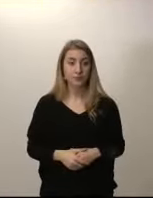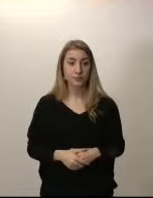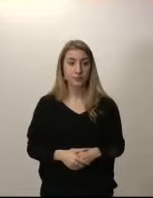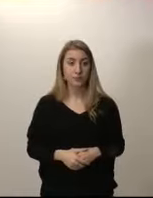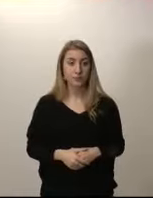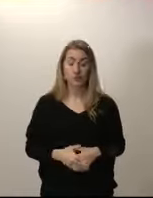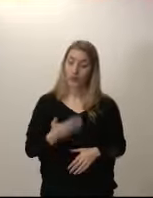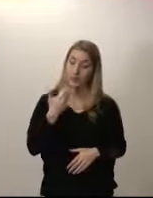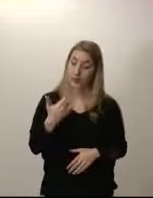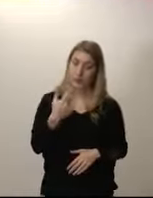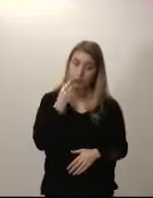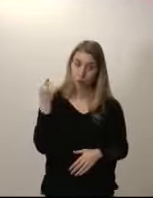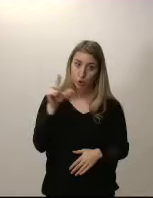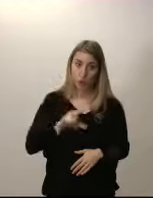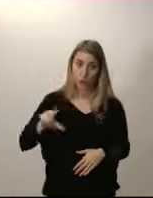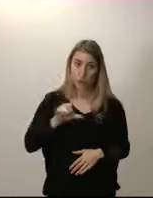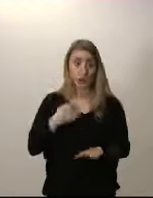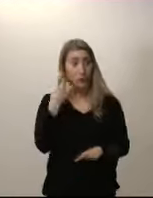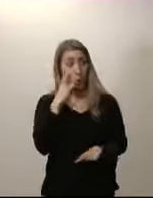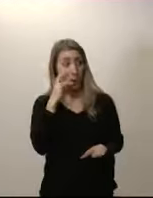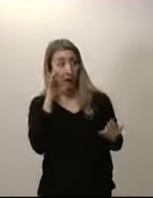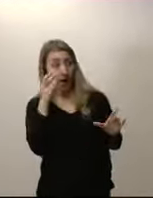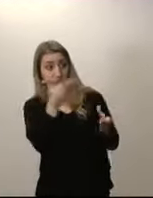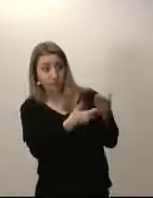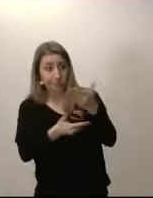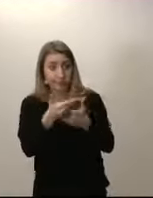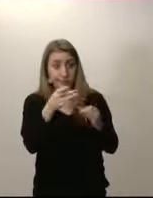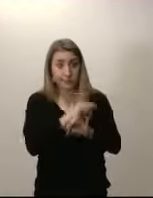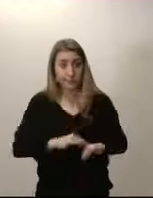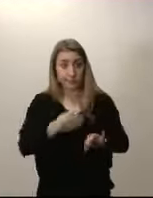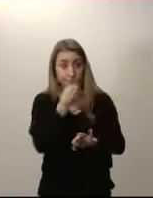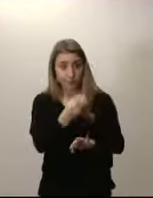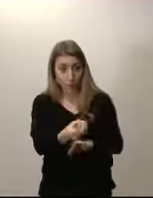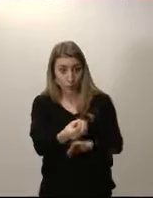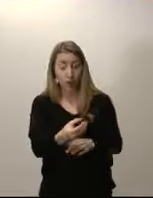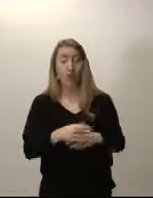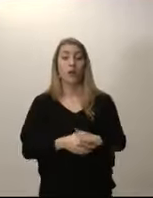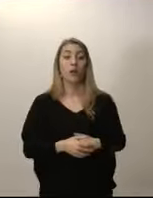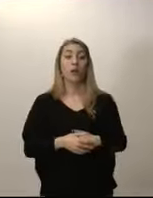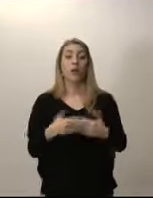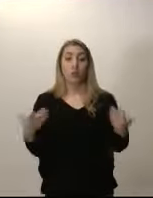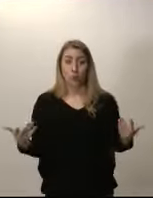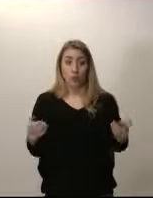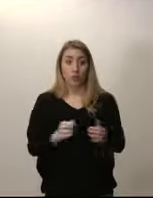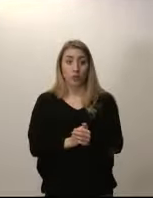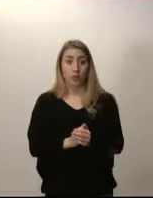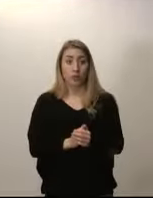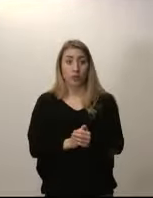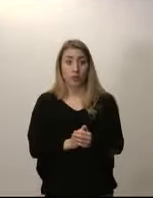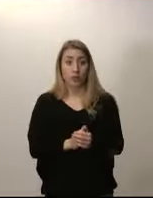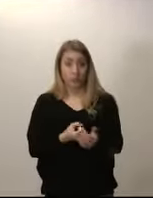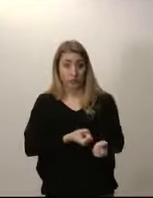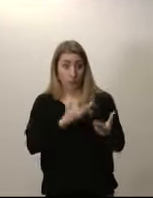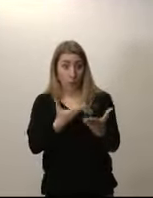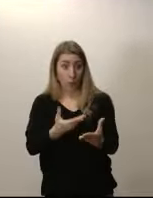Merci, Monsieur Louis. Plus de remarques particulières. Écoutez, donc, on va conclure par un vote où